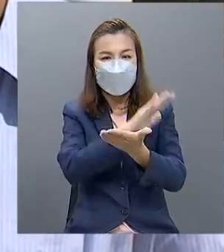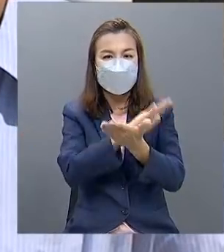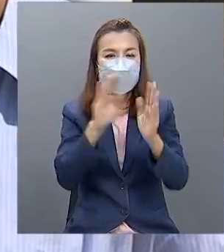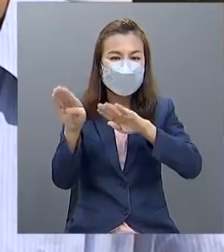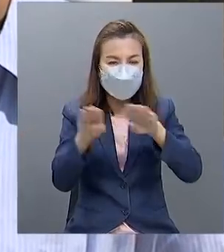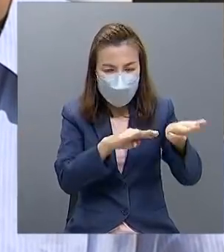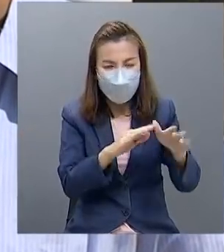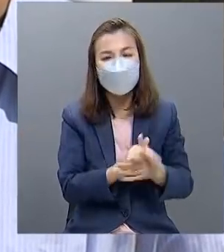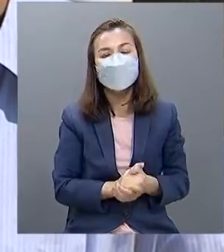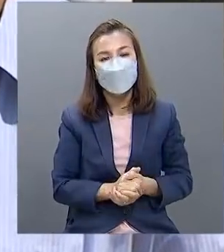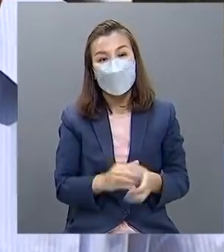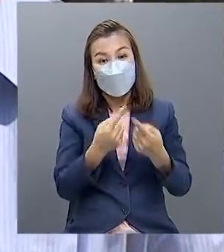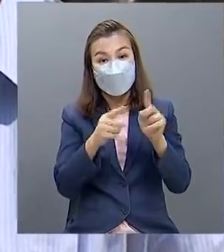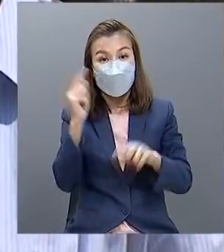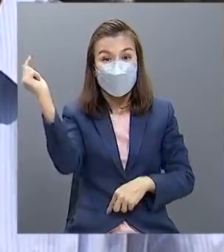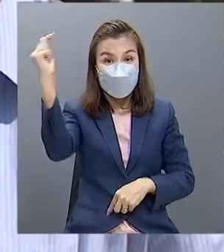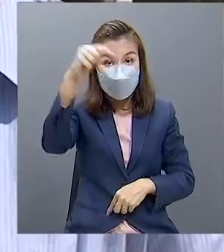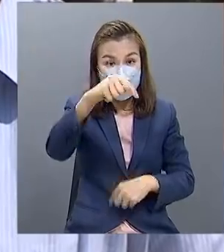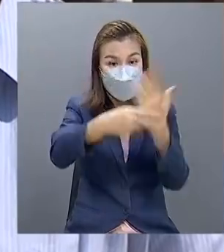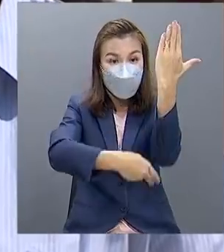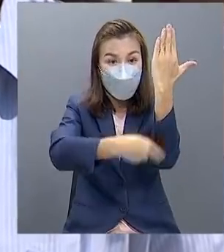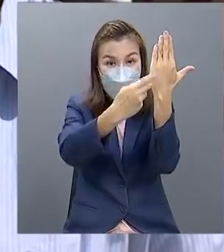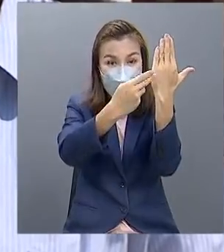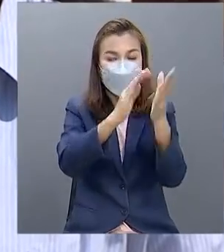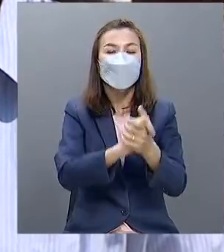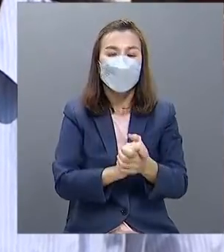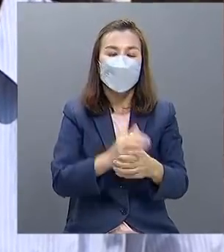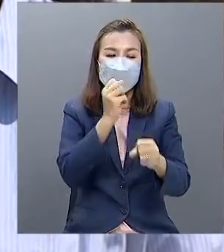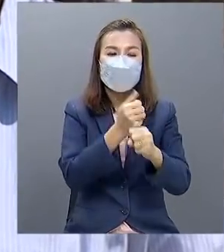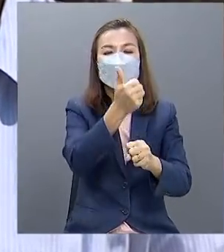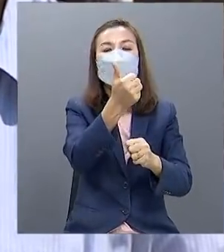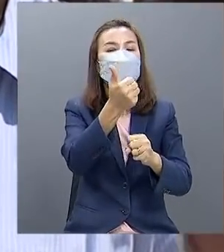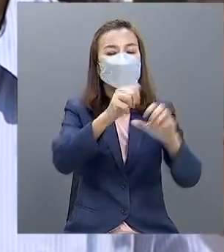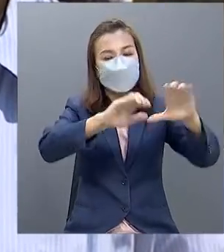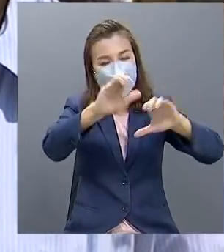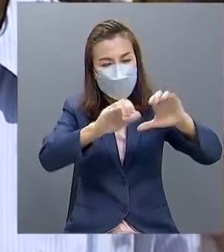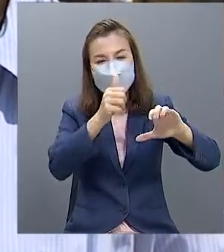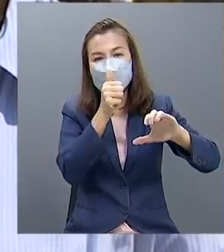ต่ว่าพอมาถึงโรงแรมนะคะพวกเขาก็มีการจัดการทุกอย่างให้สะดวกสบายมากขึ้นค่ะ